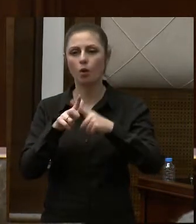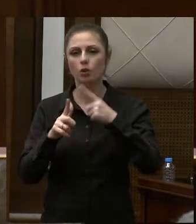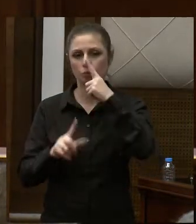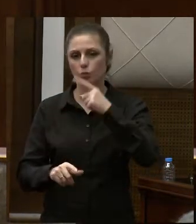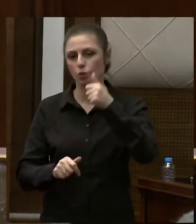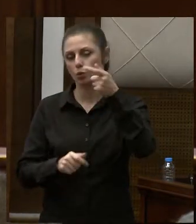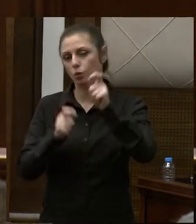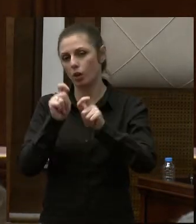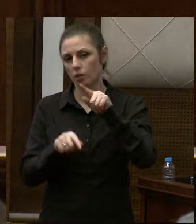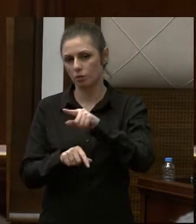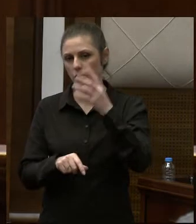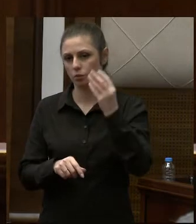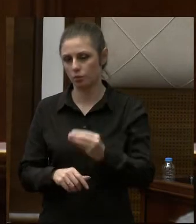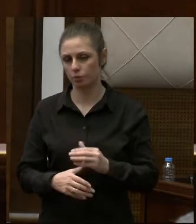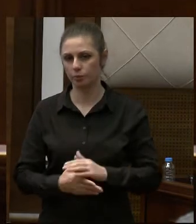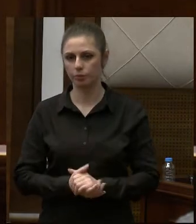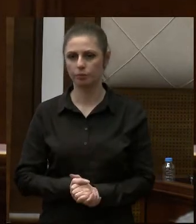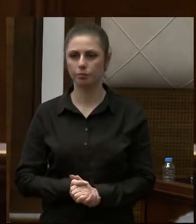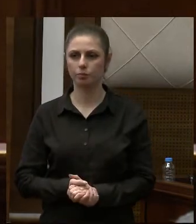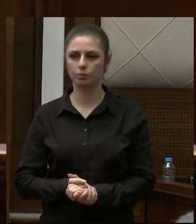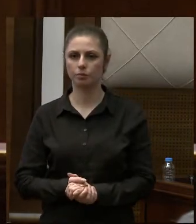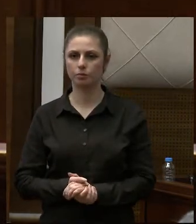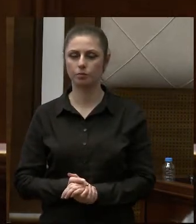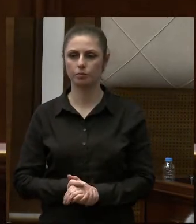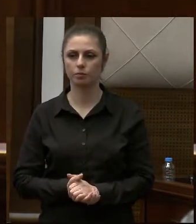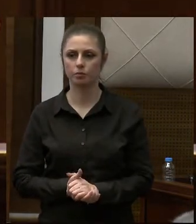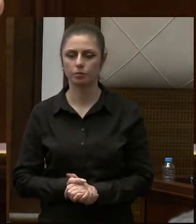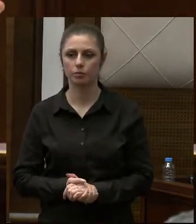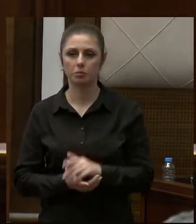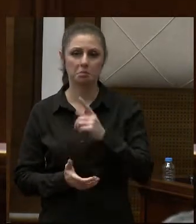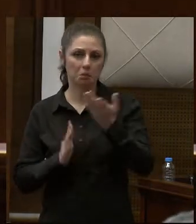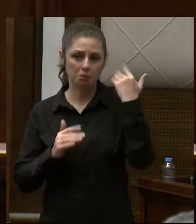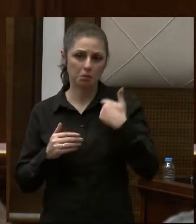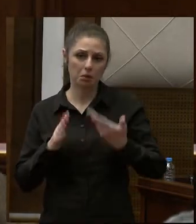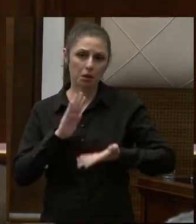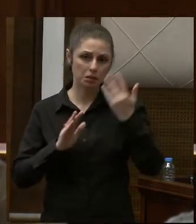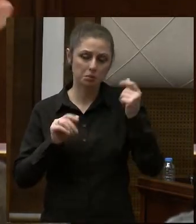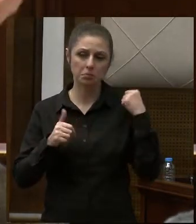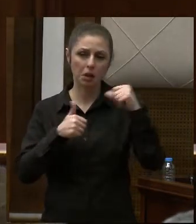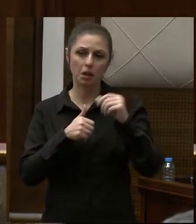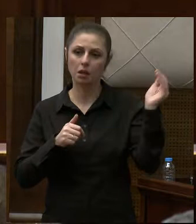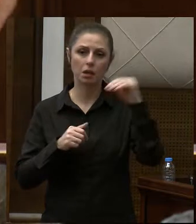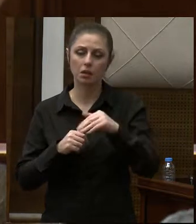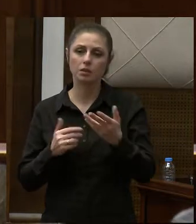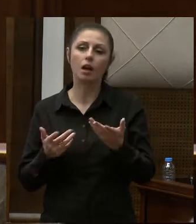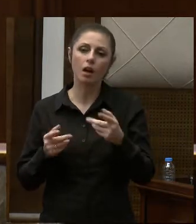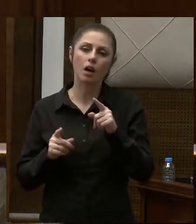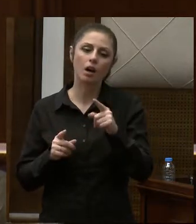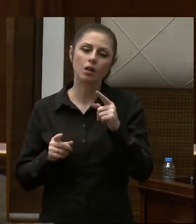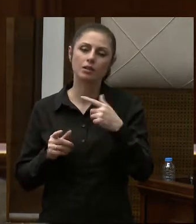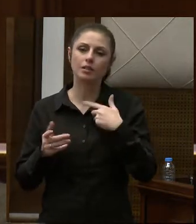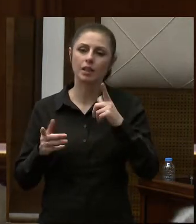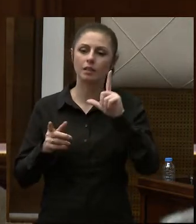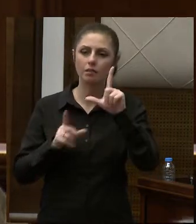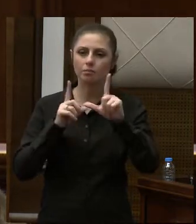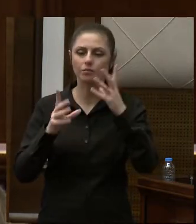uygulanması durumunda kaldık. O nedenle şunu sorabilirsiniz. Başkanım daha önce biz bunu kaldırmıştık. Niye kaldırdık? Plan ve harita